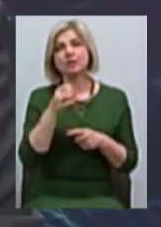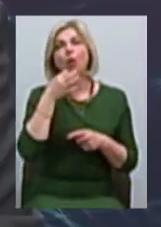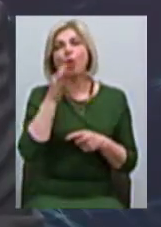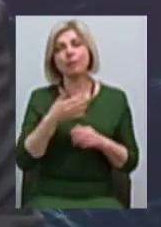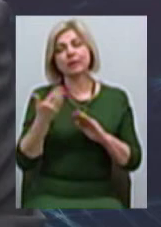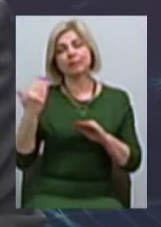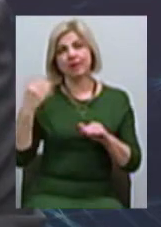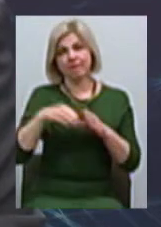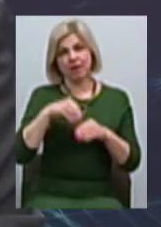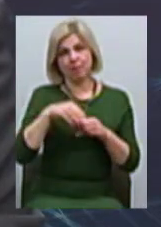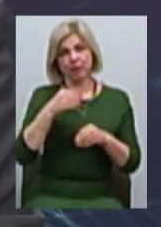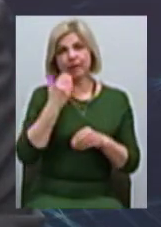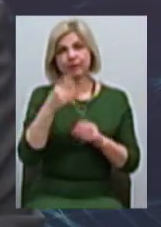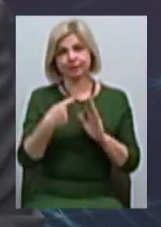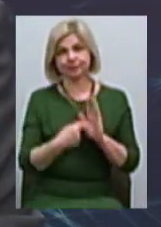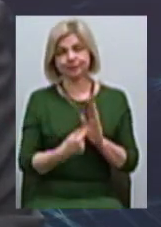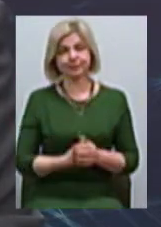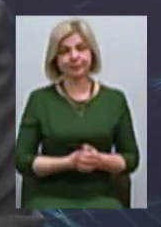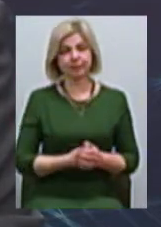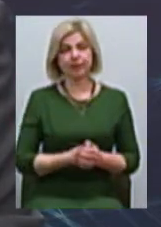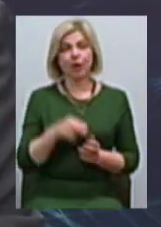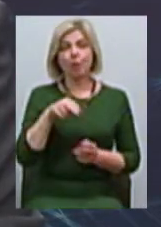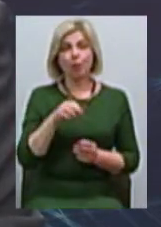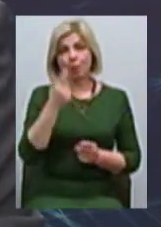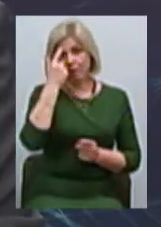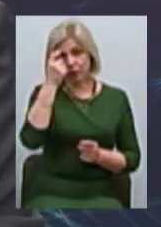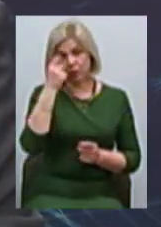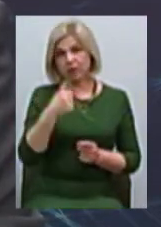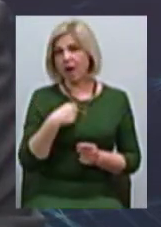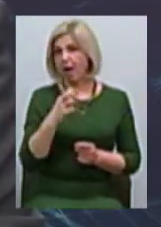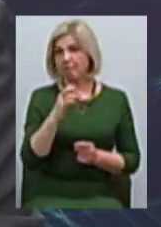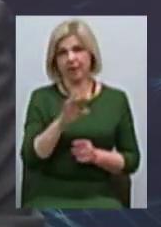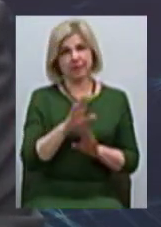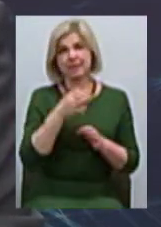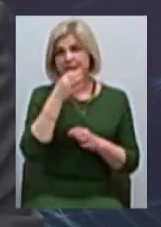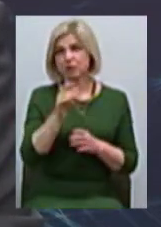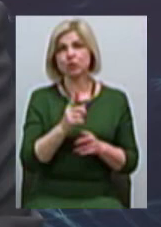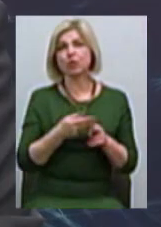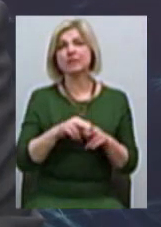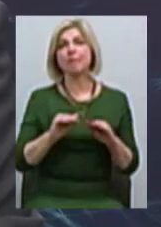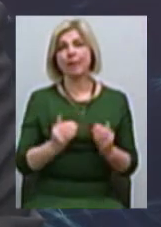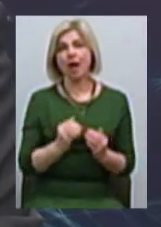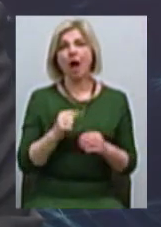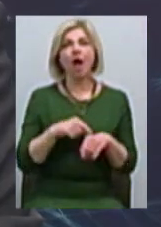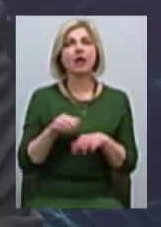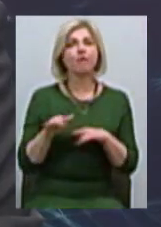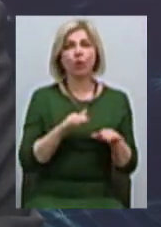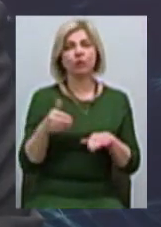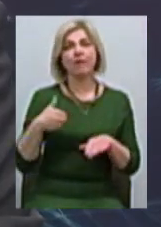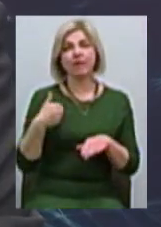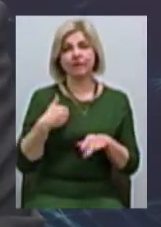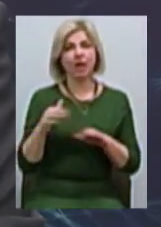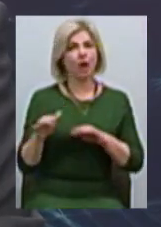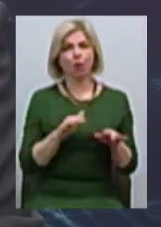виборів? Ну, саме по повідомленням я би не сказав, що може це менше, але реагування, ефективне реагування Національної